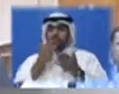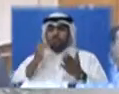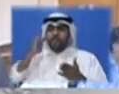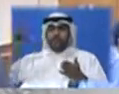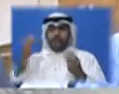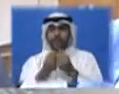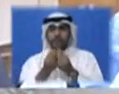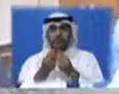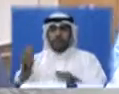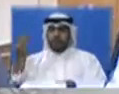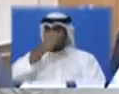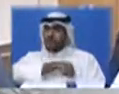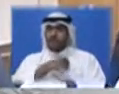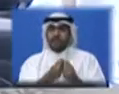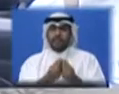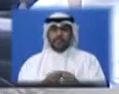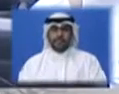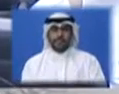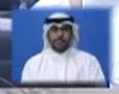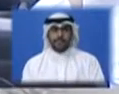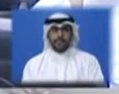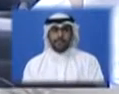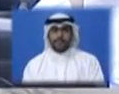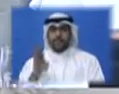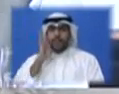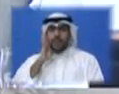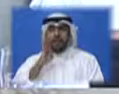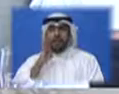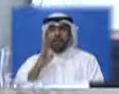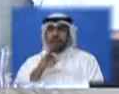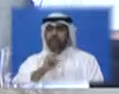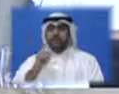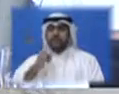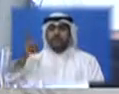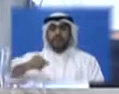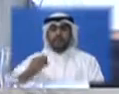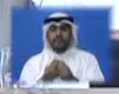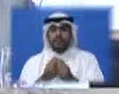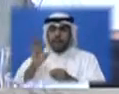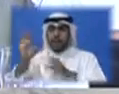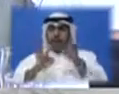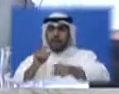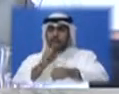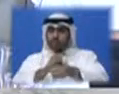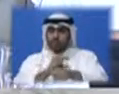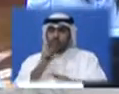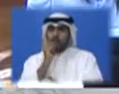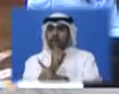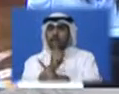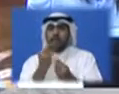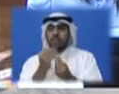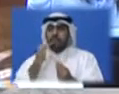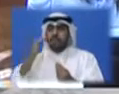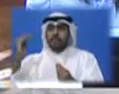من المختبرات الموجودة داخل معهد الأبحاث العلمية. دورات تدريبية للطلبة وانتداب أعضاء هيئة التدريس في الهيئة